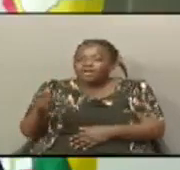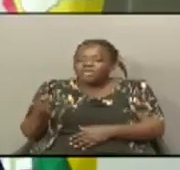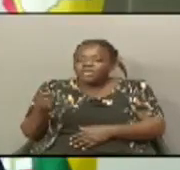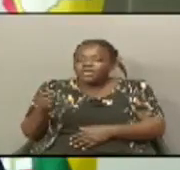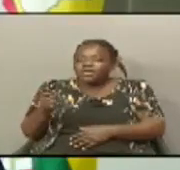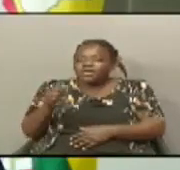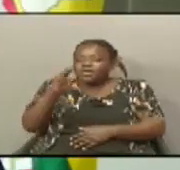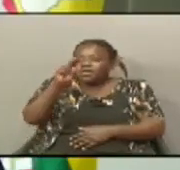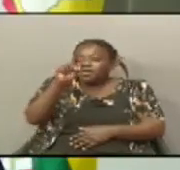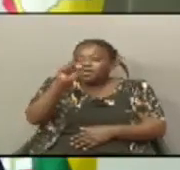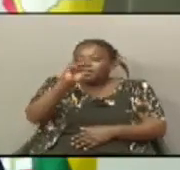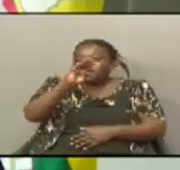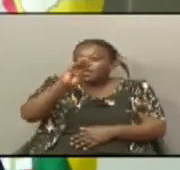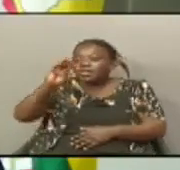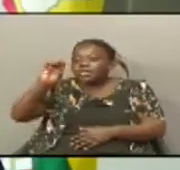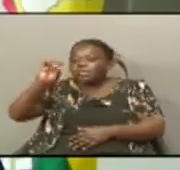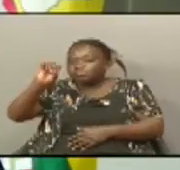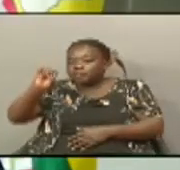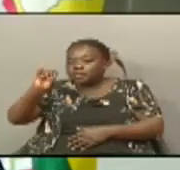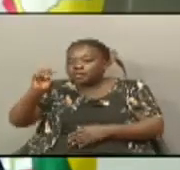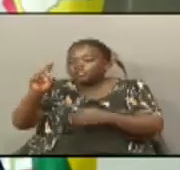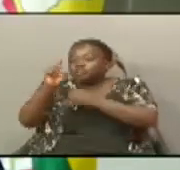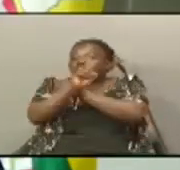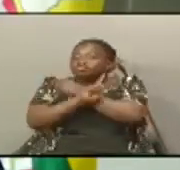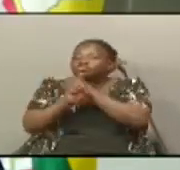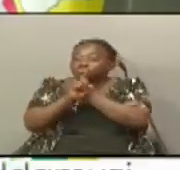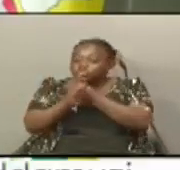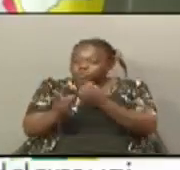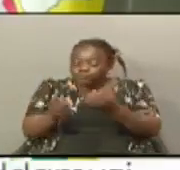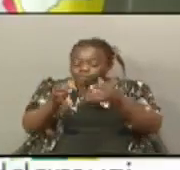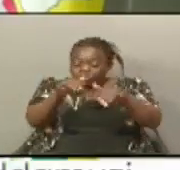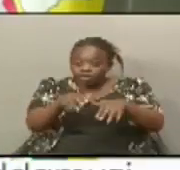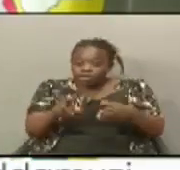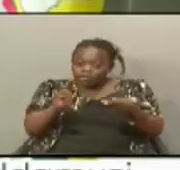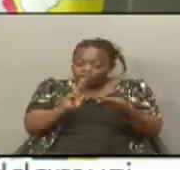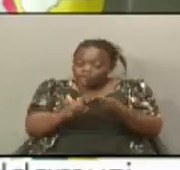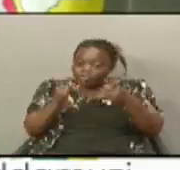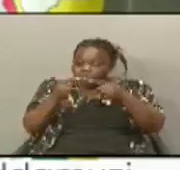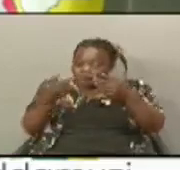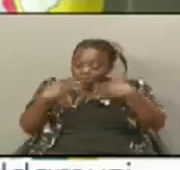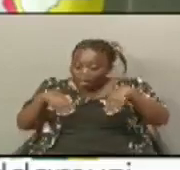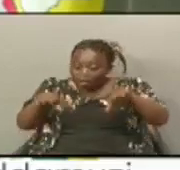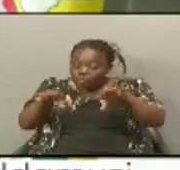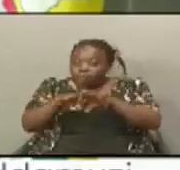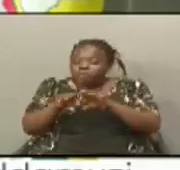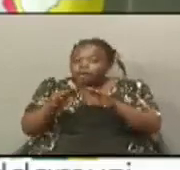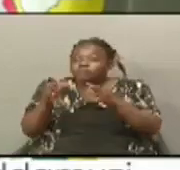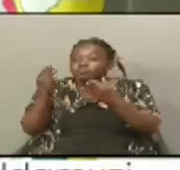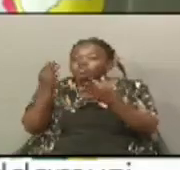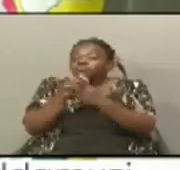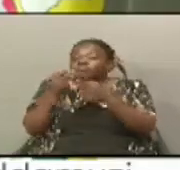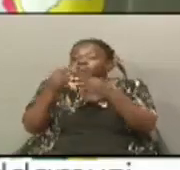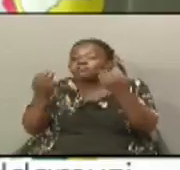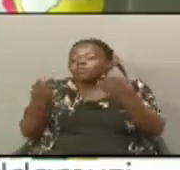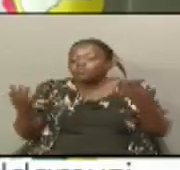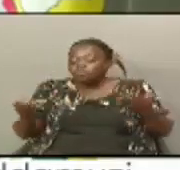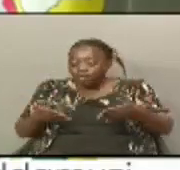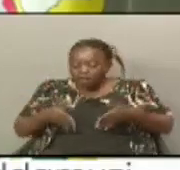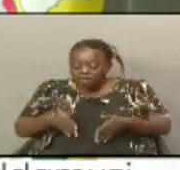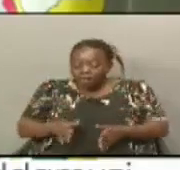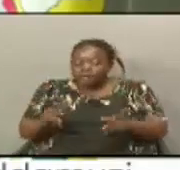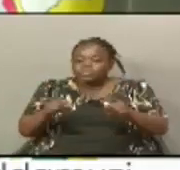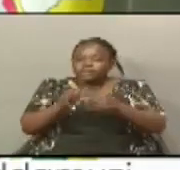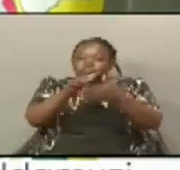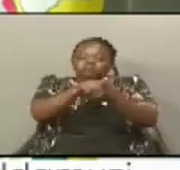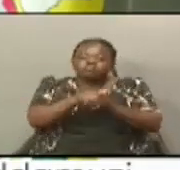olw'okutaano naye wakyaliwo obutakkaanya bwa famirizi, famire gy'azaalibwamu ne famire